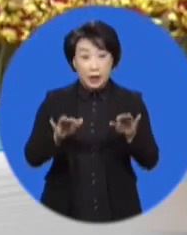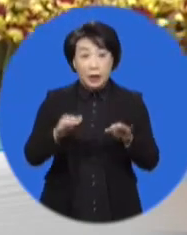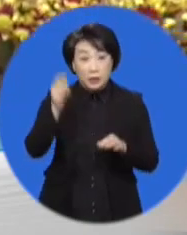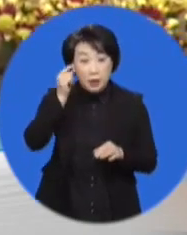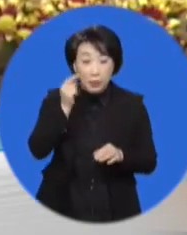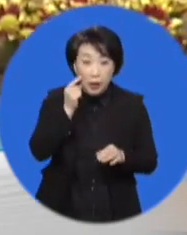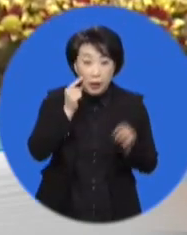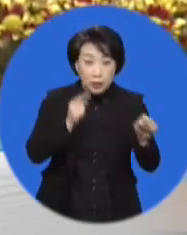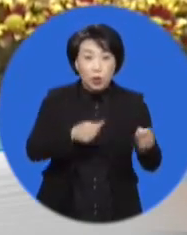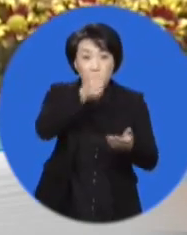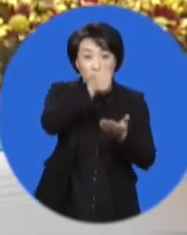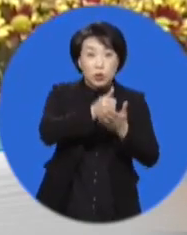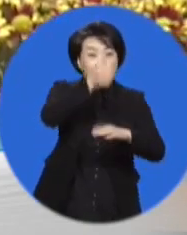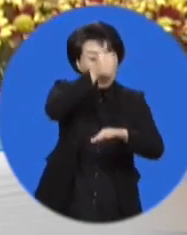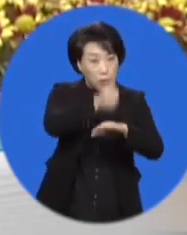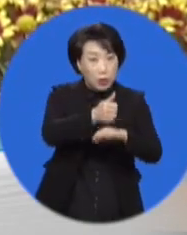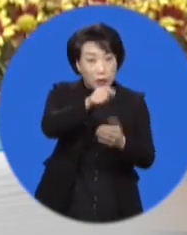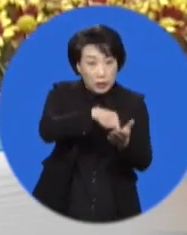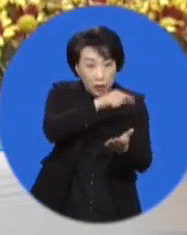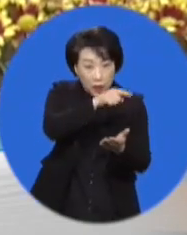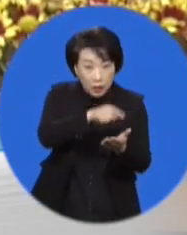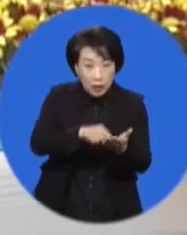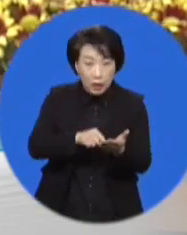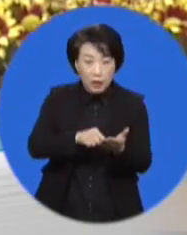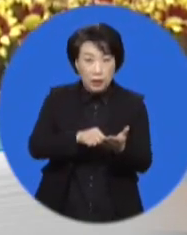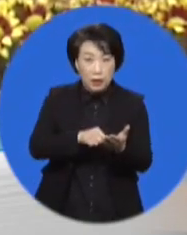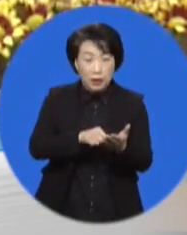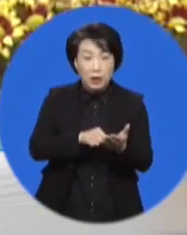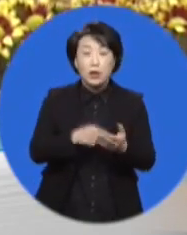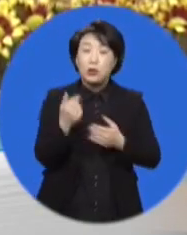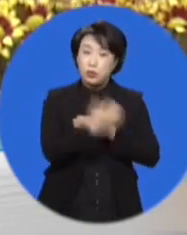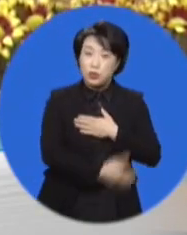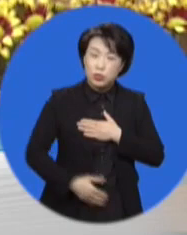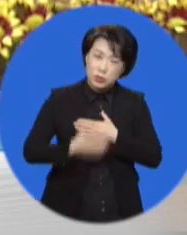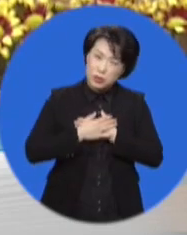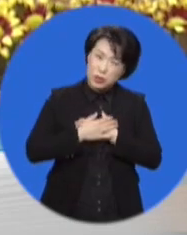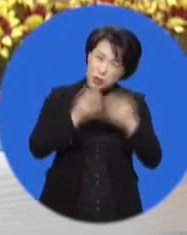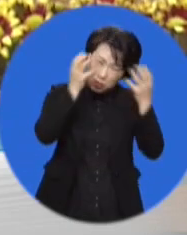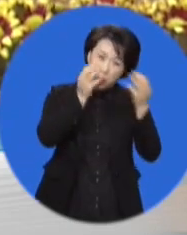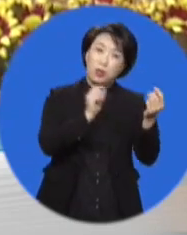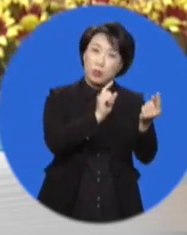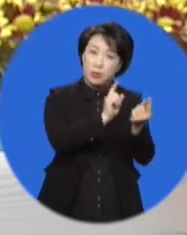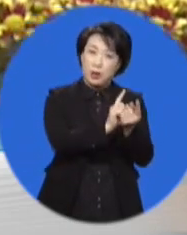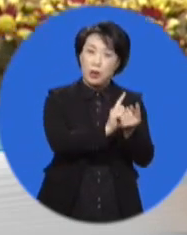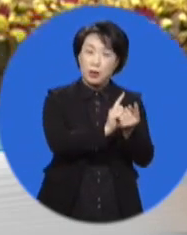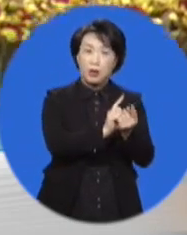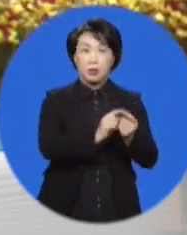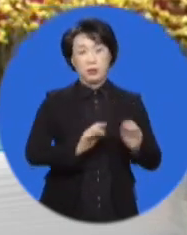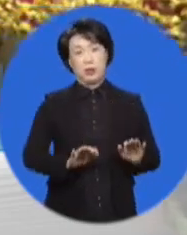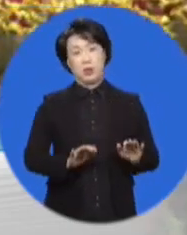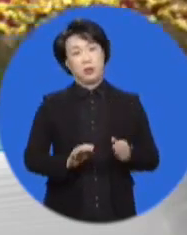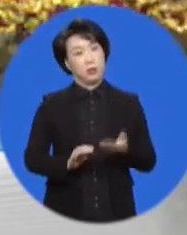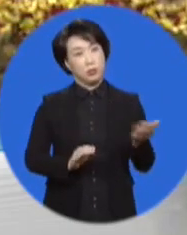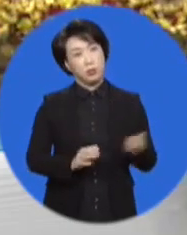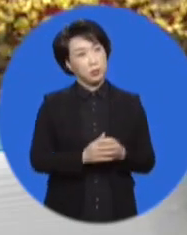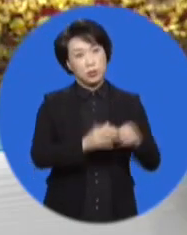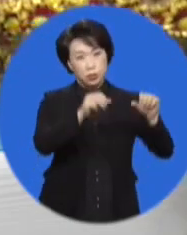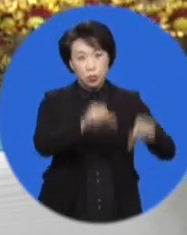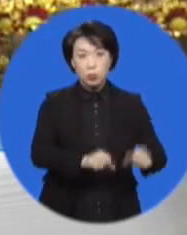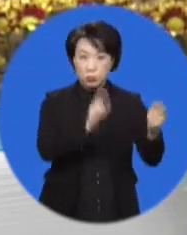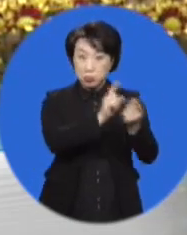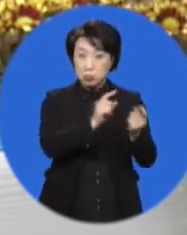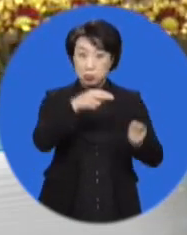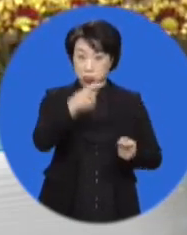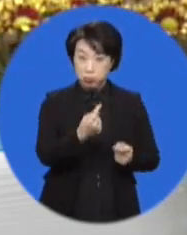그 죄값으로 당할 육신의 고통은 까짓 거 저주를